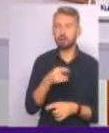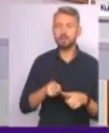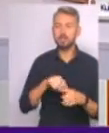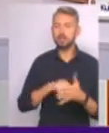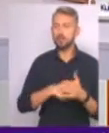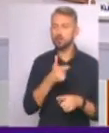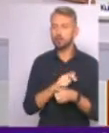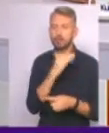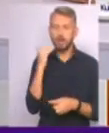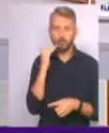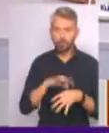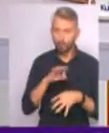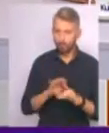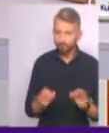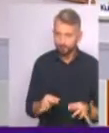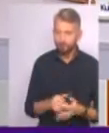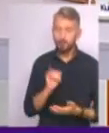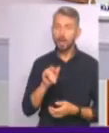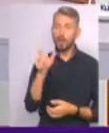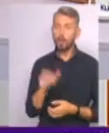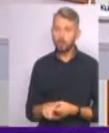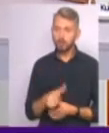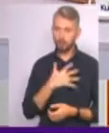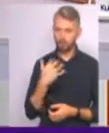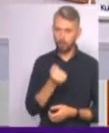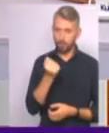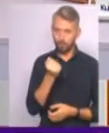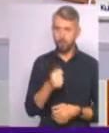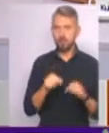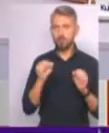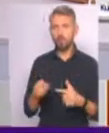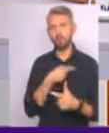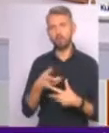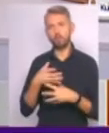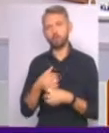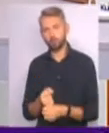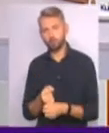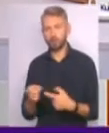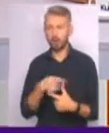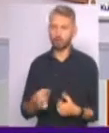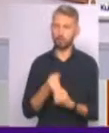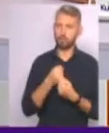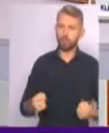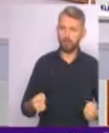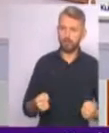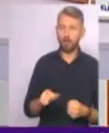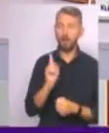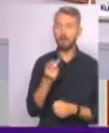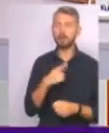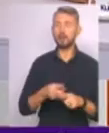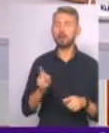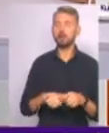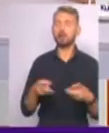дуже багатьох хвороб. І людина вольова може або схуднути, або поправитись, але для цього